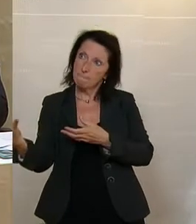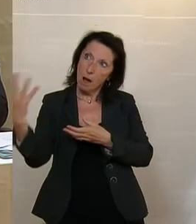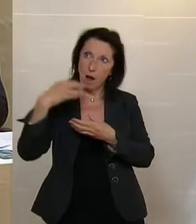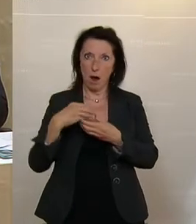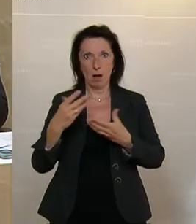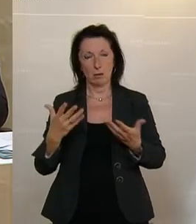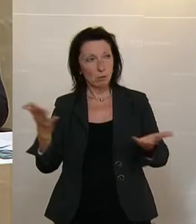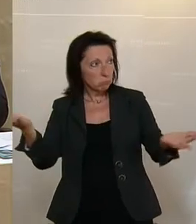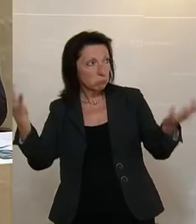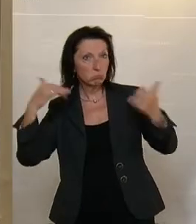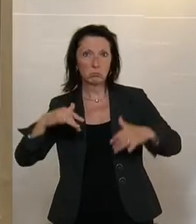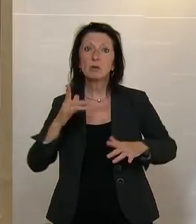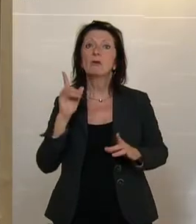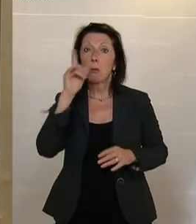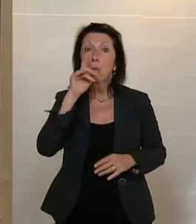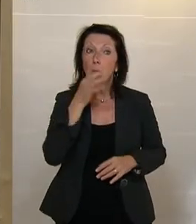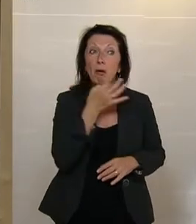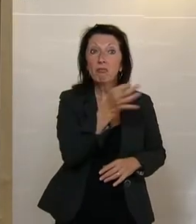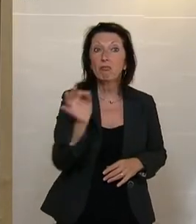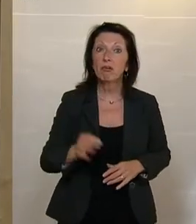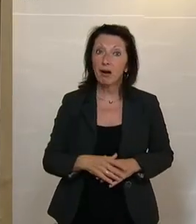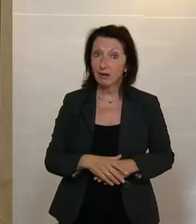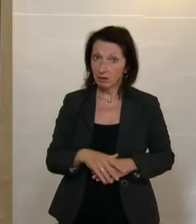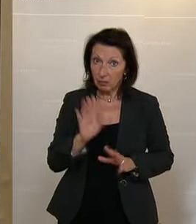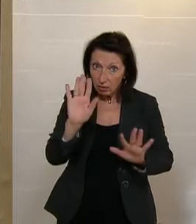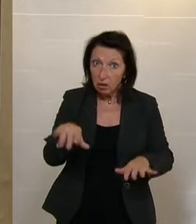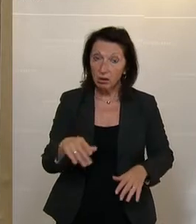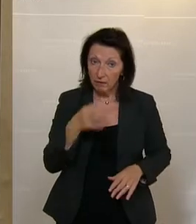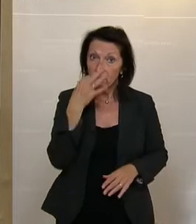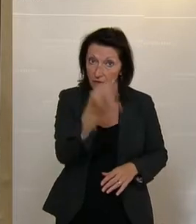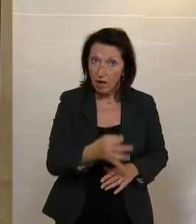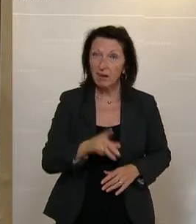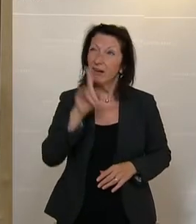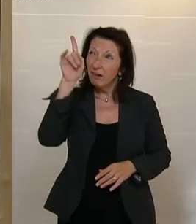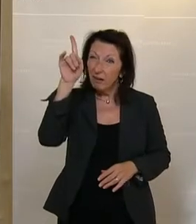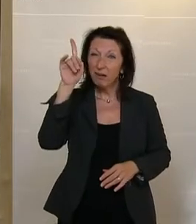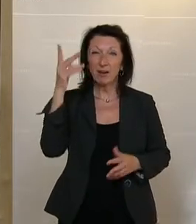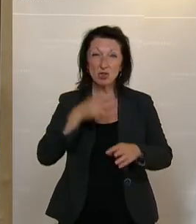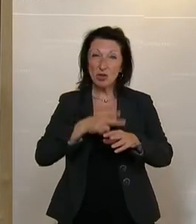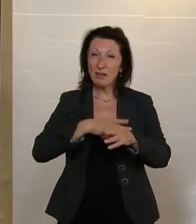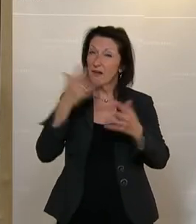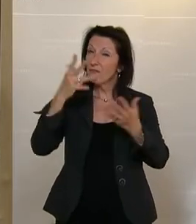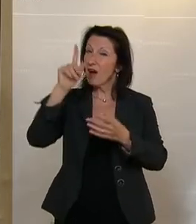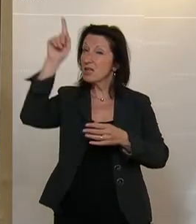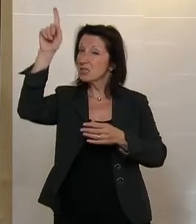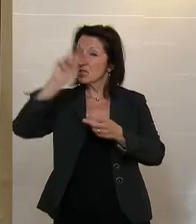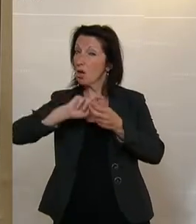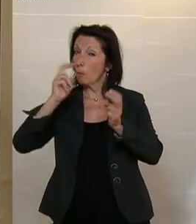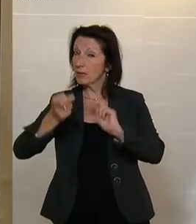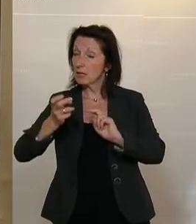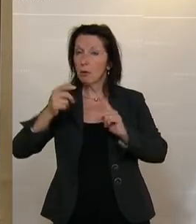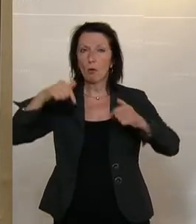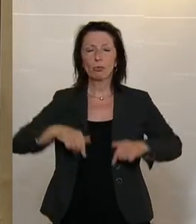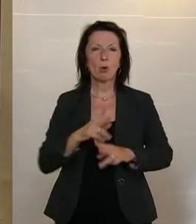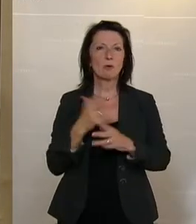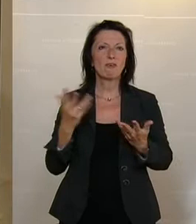Holt sie euch her und fragt sie wirklich, was haben diese Staaten umgesetzt und was hat Österreich